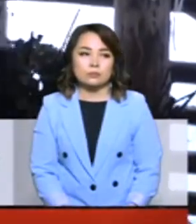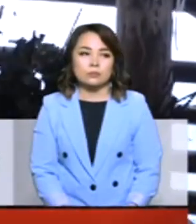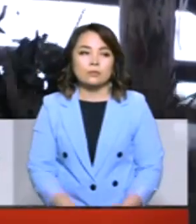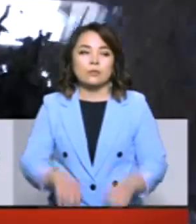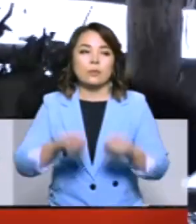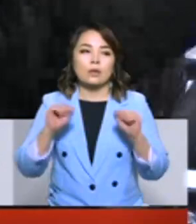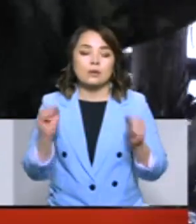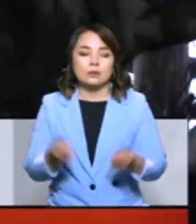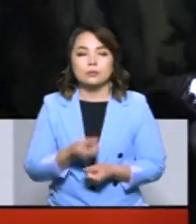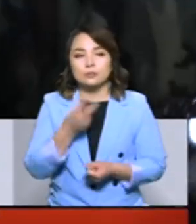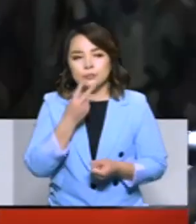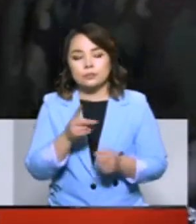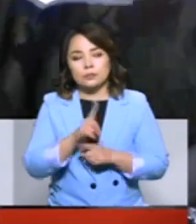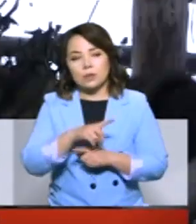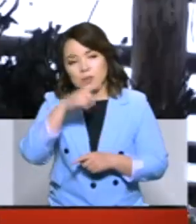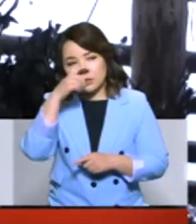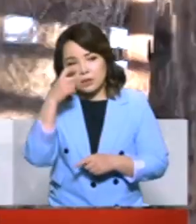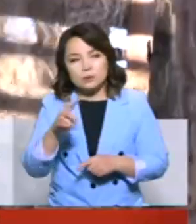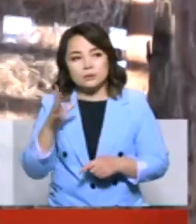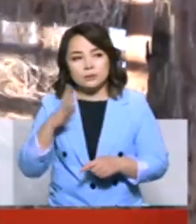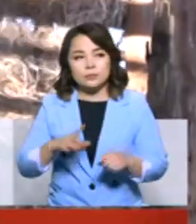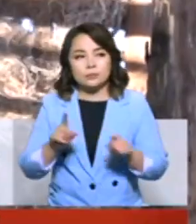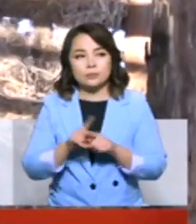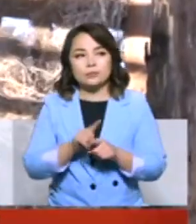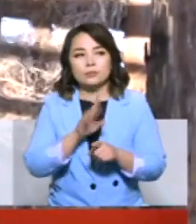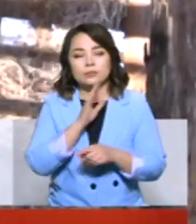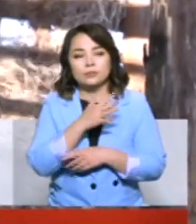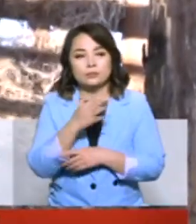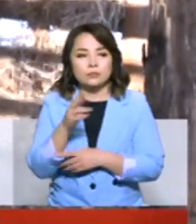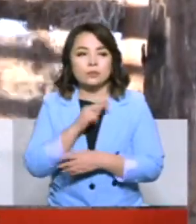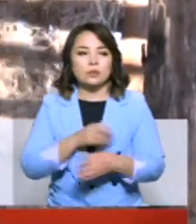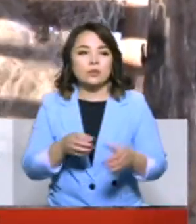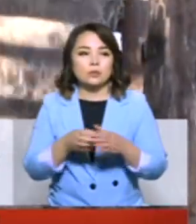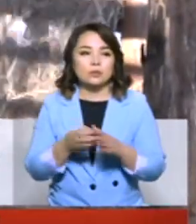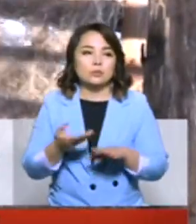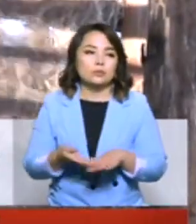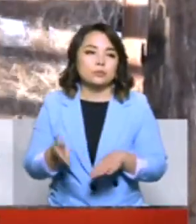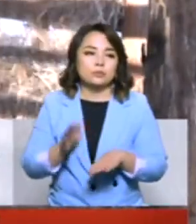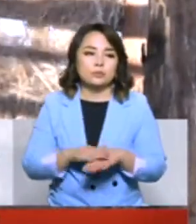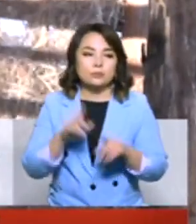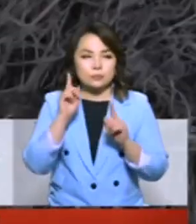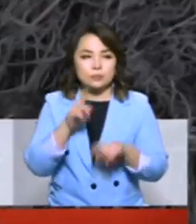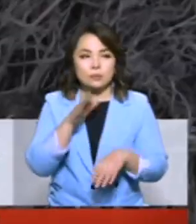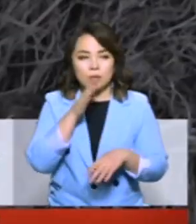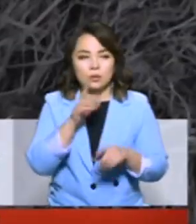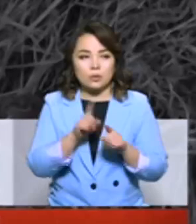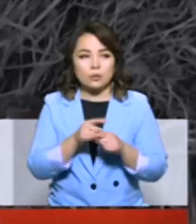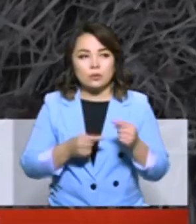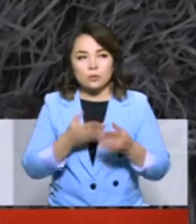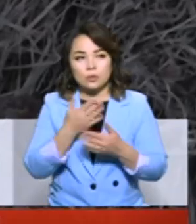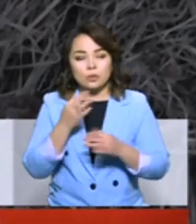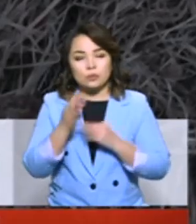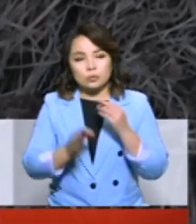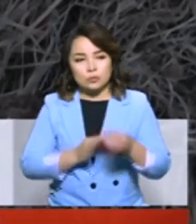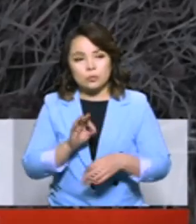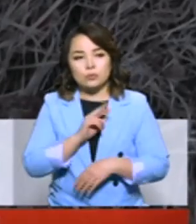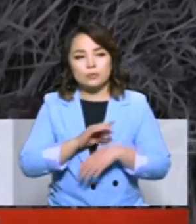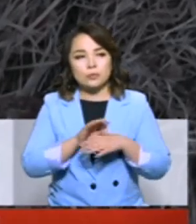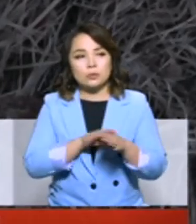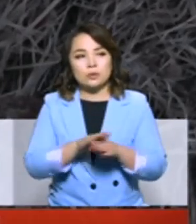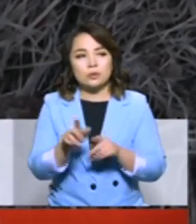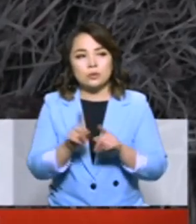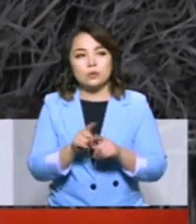Қыстың суығына да, жаздың ыстығына да төзіп жүрген орманшылардың жұмысы қауырт, уақытпен санаспайды. Күн түн демей бел